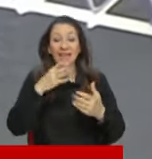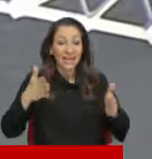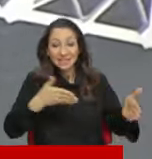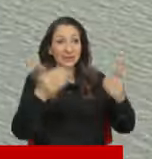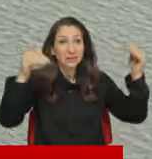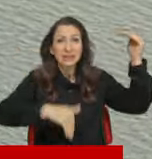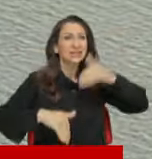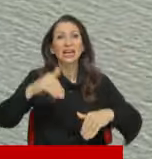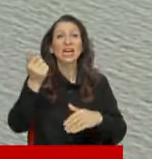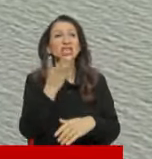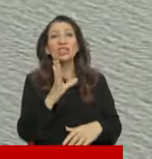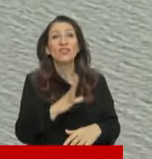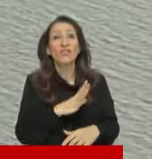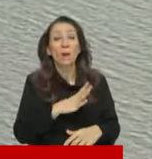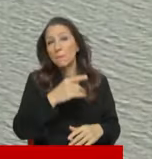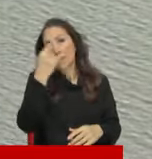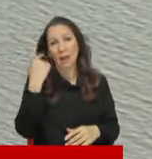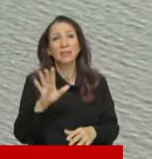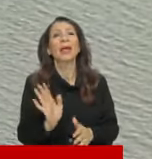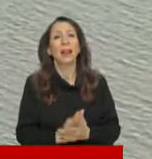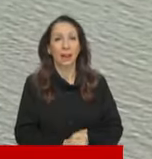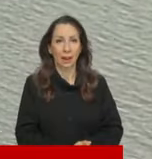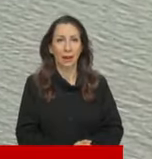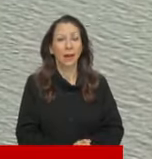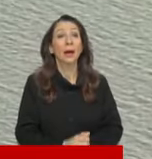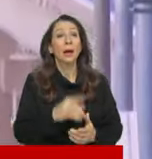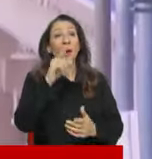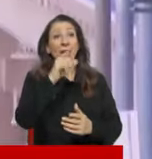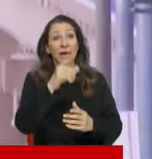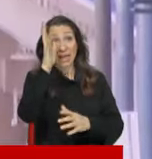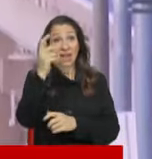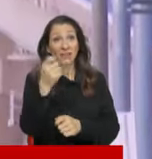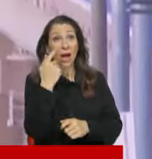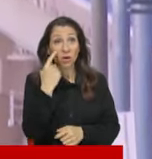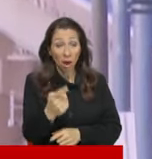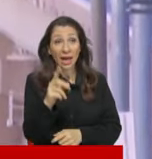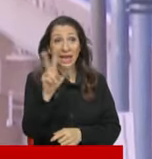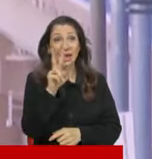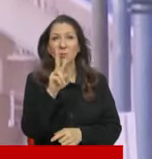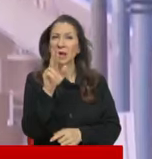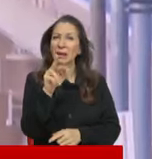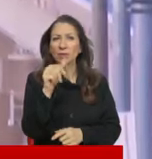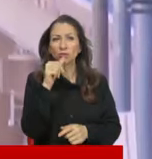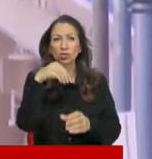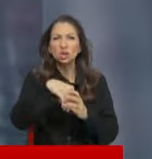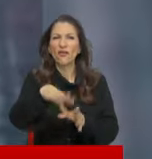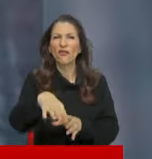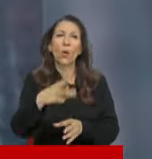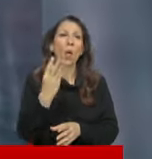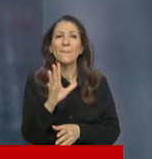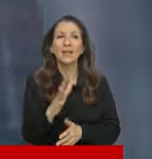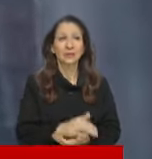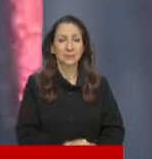sayısı ve içerisinde kaç kişinin bulunduğu İsa belli değil baltimor itfaiyesine göre 20 kadar kişi suda